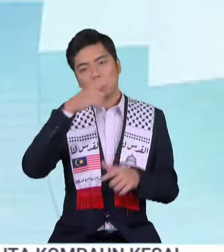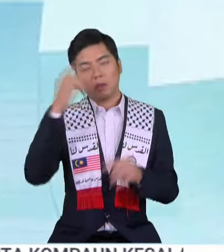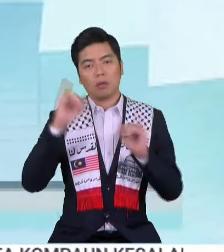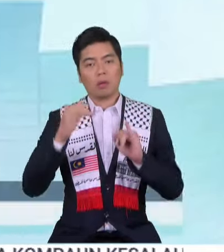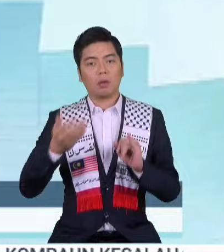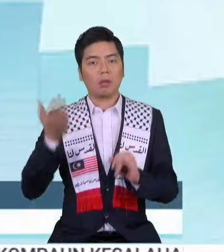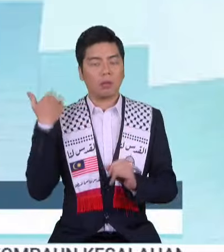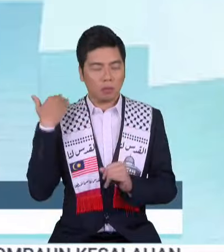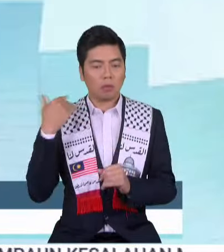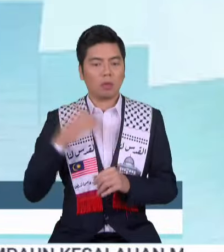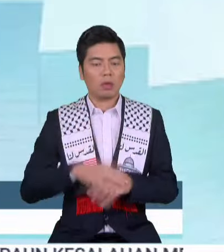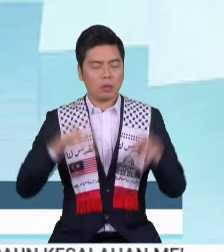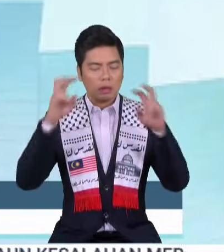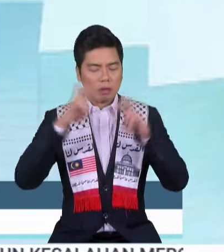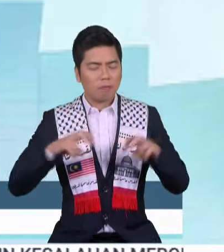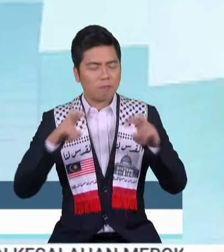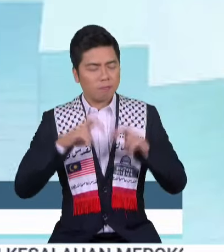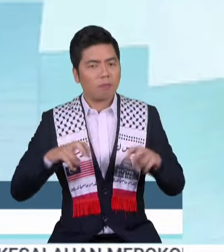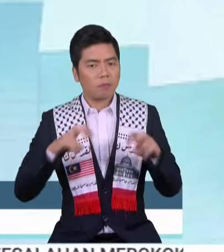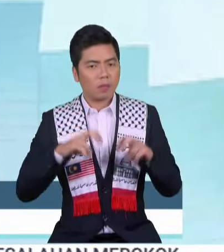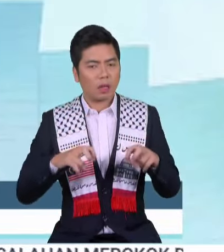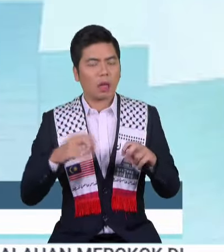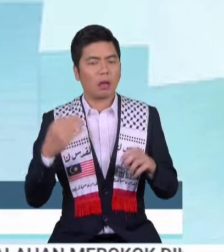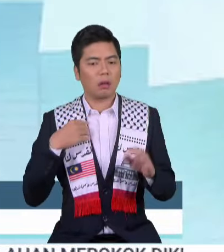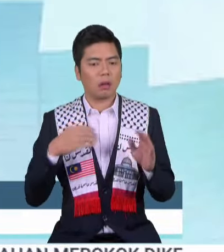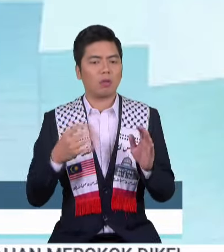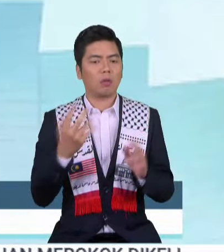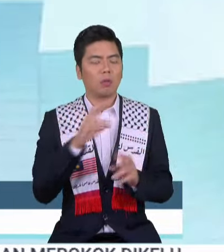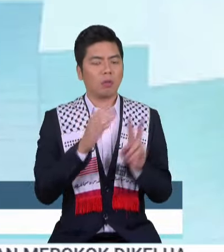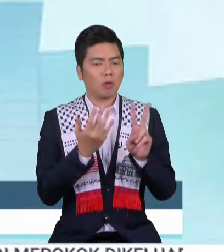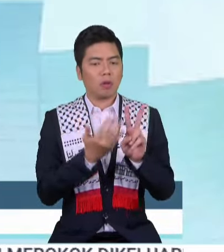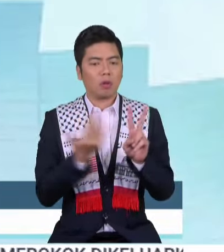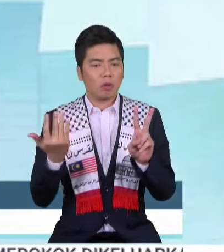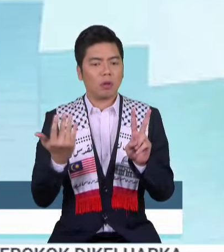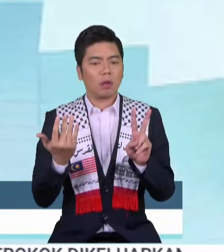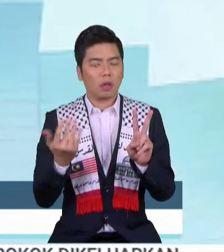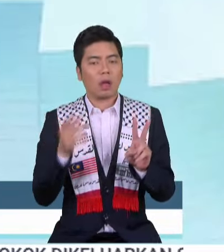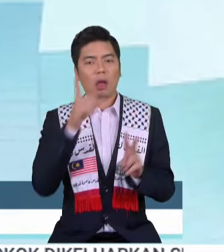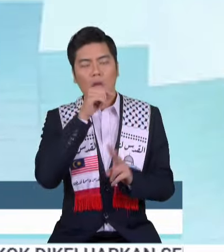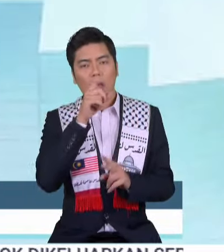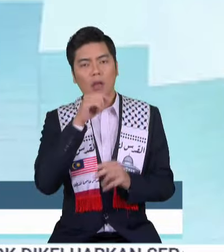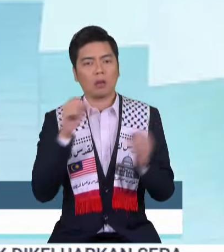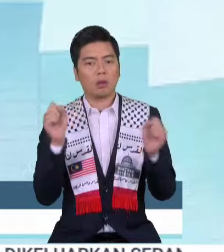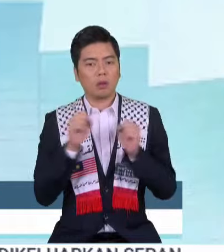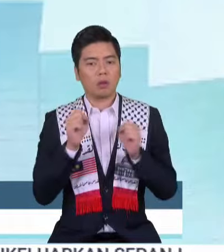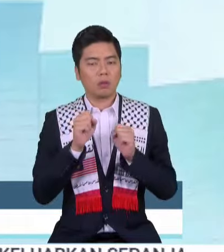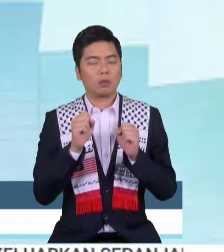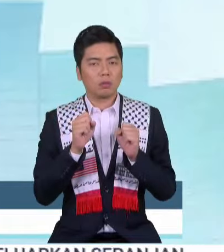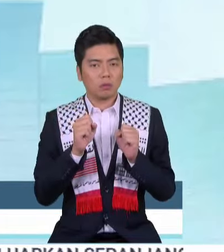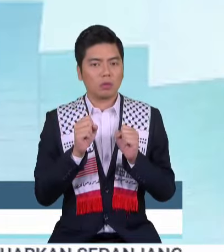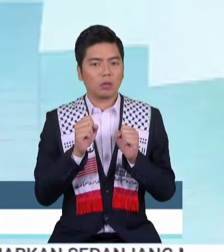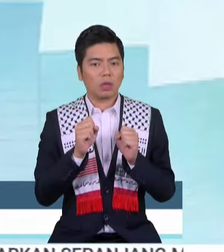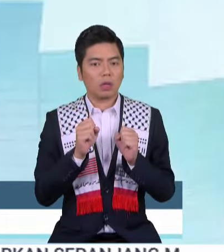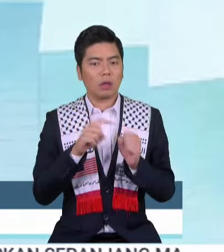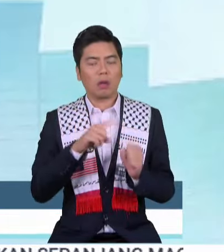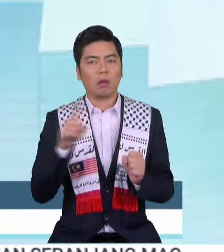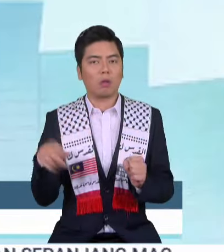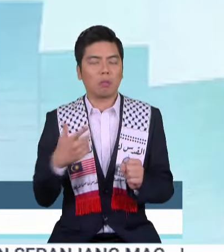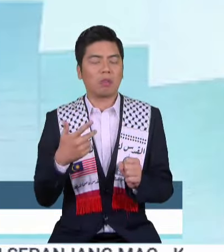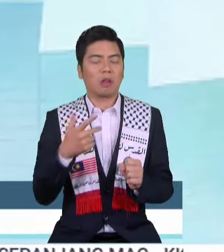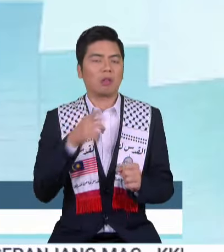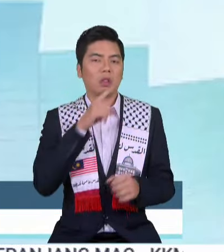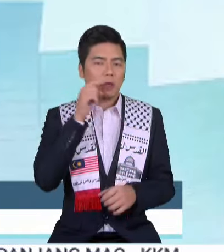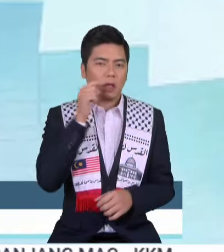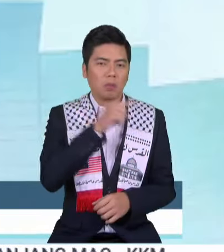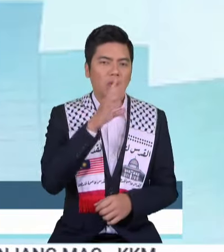Hasil pemeriksaan Markis Kedah mendapati sebanyak 235 kotak keratan ayam sejuk beku yang diisytiharkan adalah tidak tepat